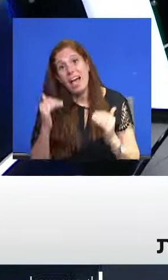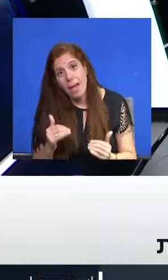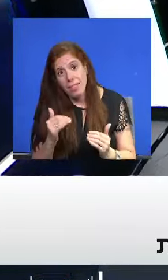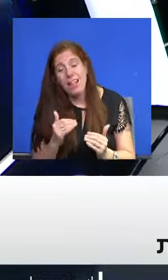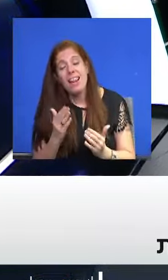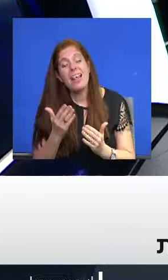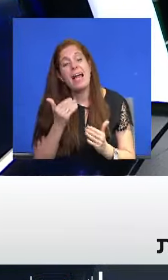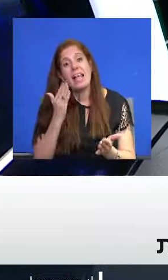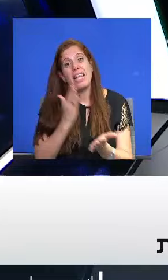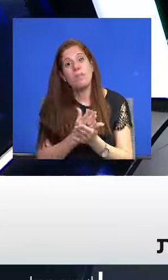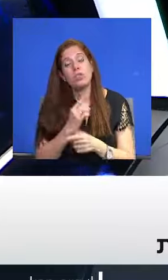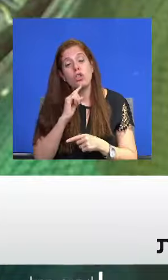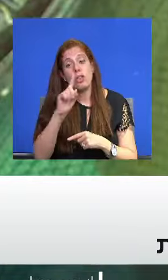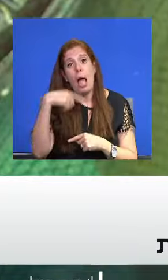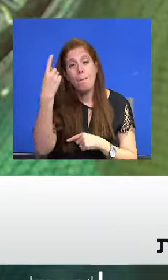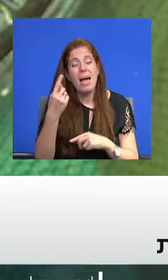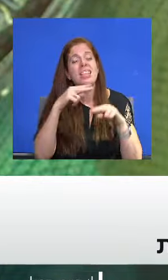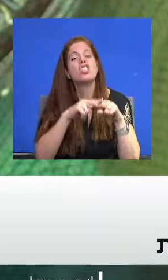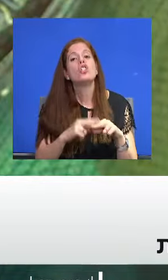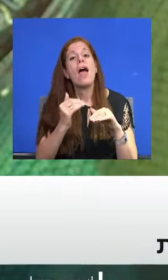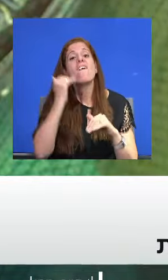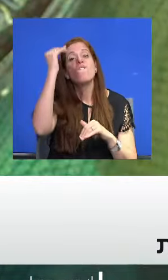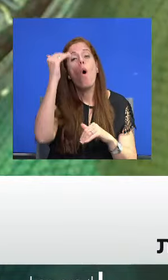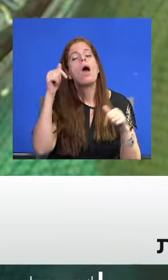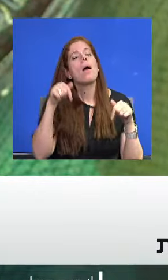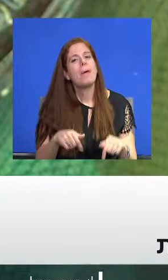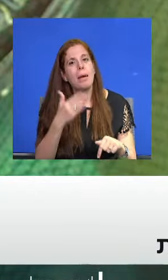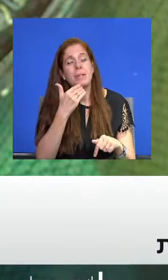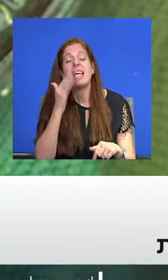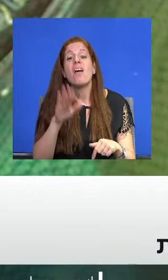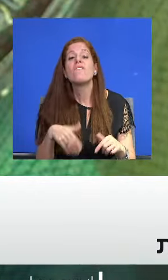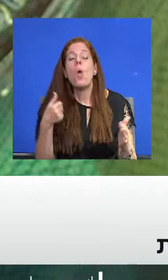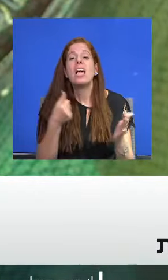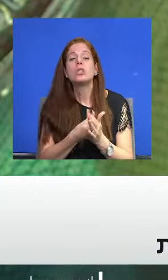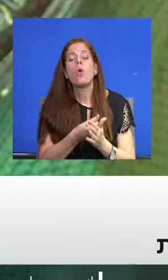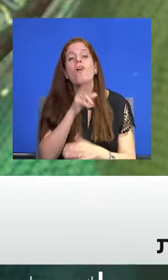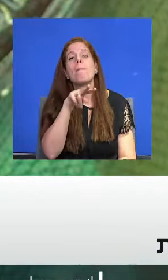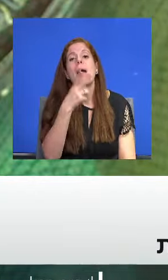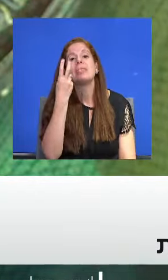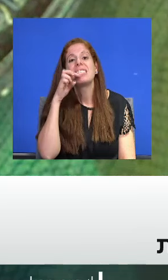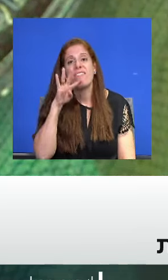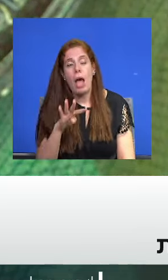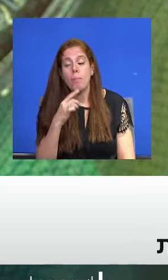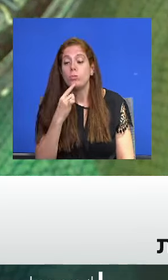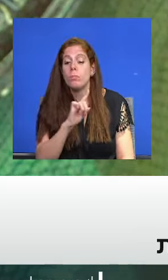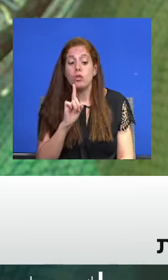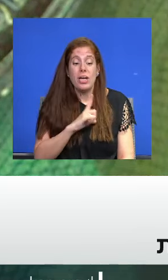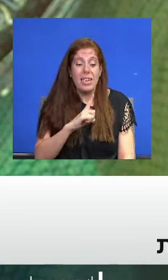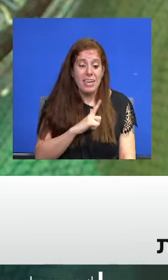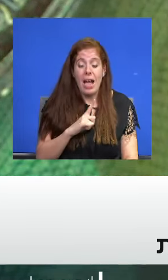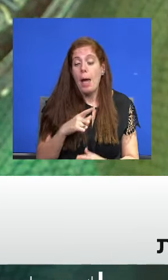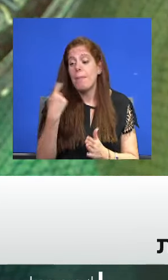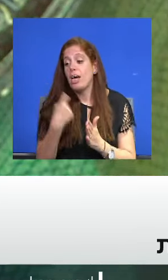הבאה, תישאר גבוהה גם כאן בישראל אפילו עד לסוף שנת 2024, כלומר מי שחיכה עם רכישת הדירה